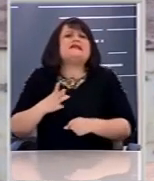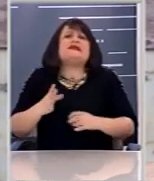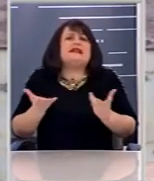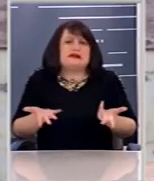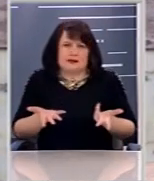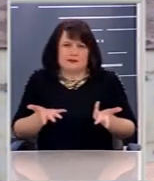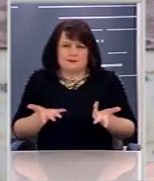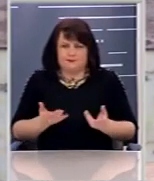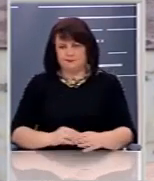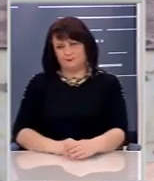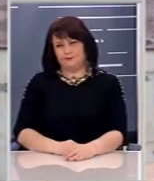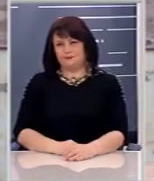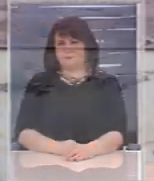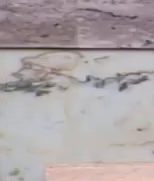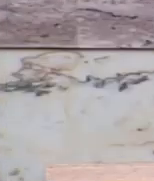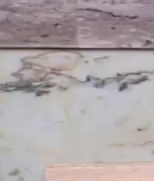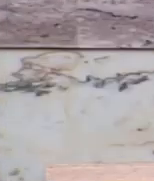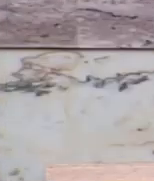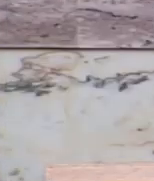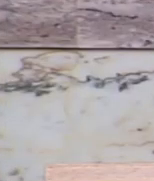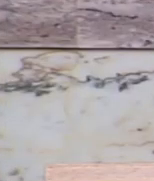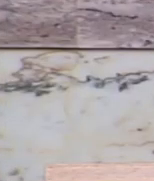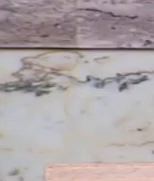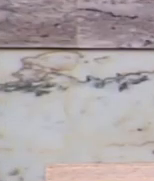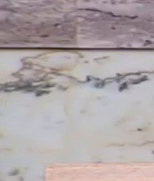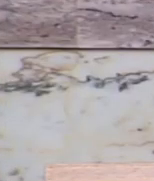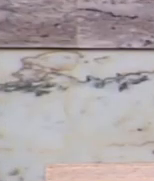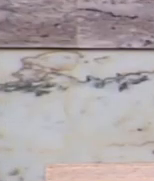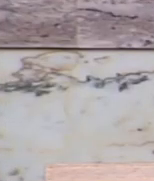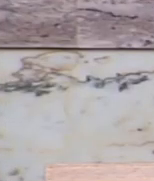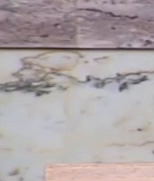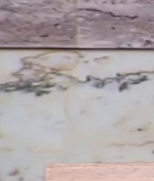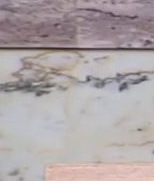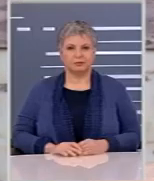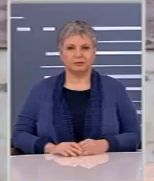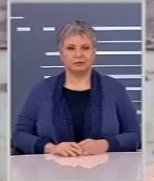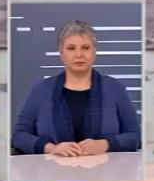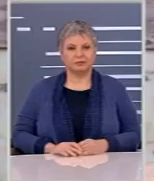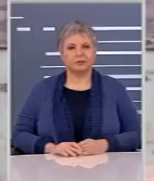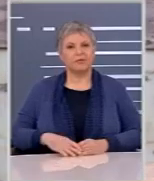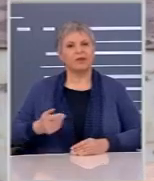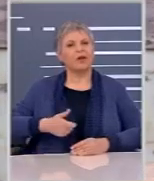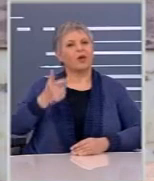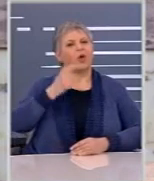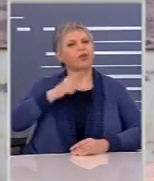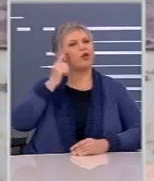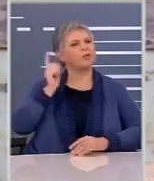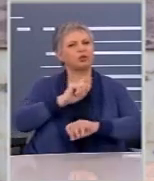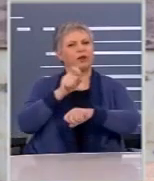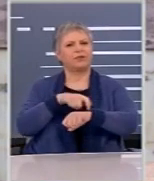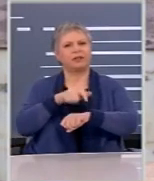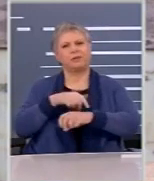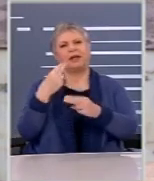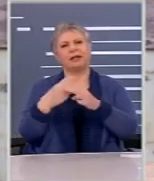προσανατολισμό. Νομίζω λοιπόν ότι σε αυτό το κρίσιμο σημείο σήμερα που ζει η ανθρωπότητα, που